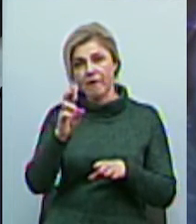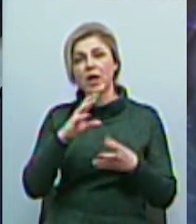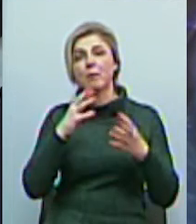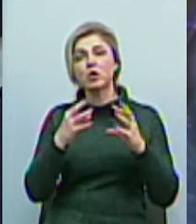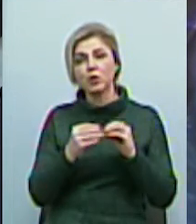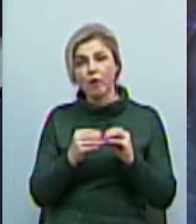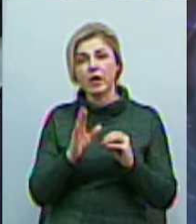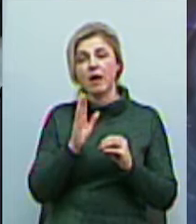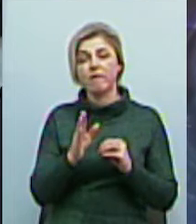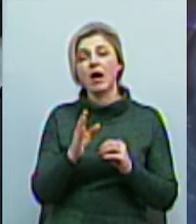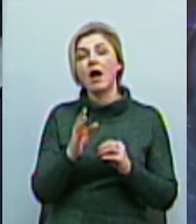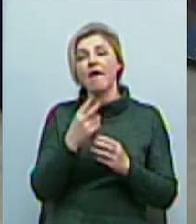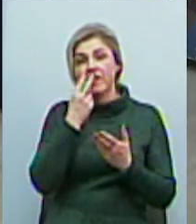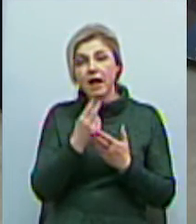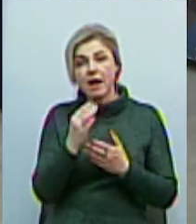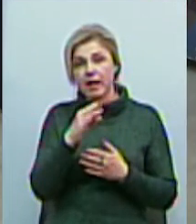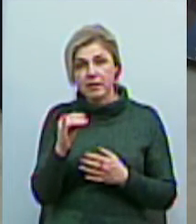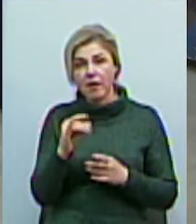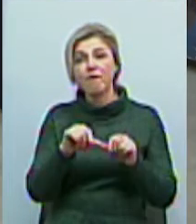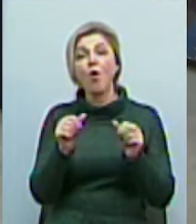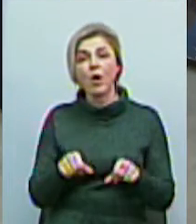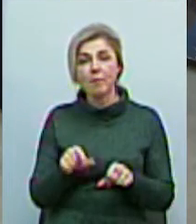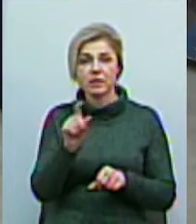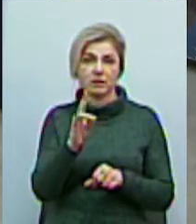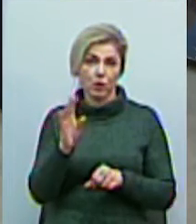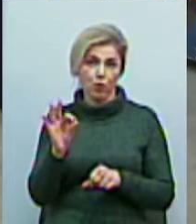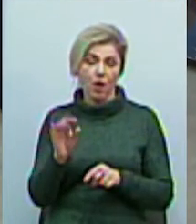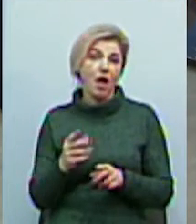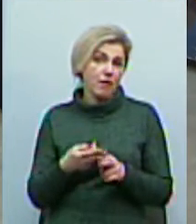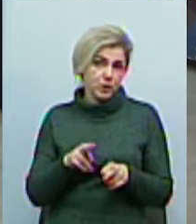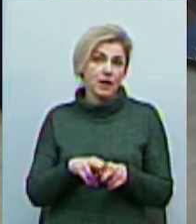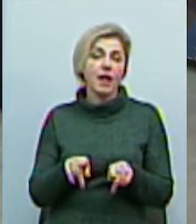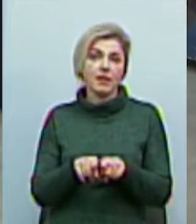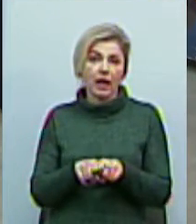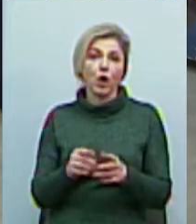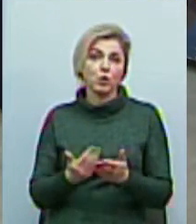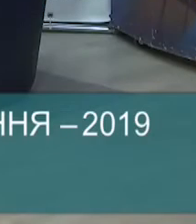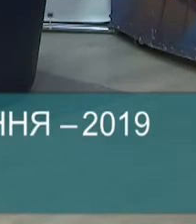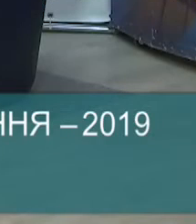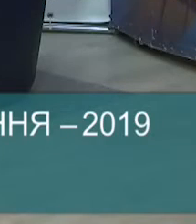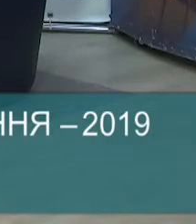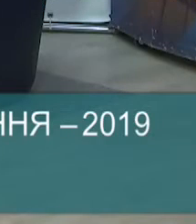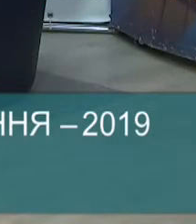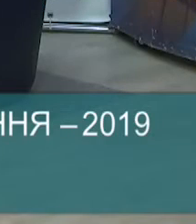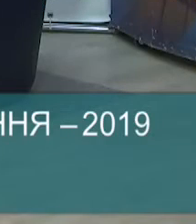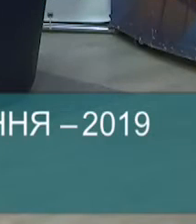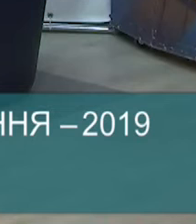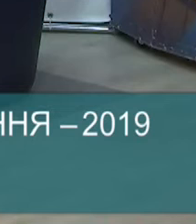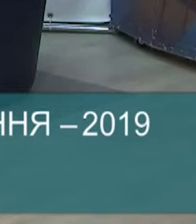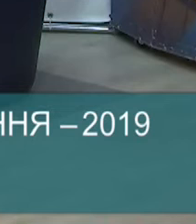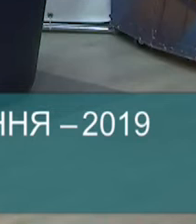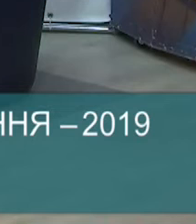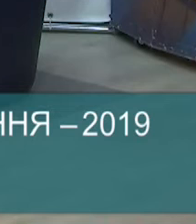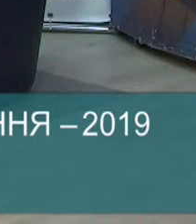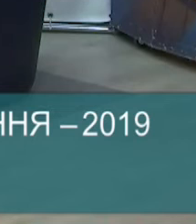вигляді зовнішнього незалежного оцінювання. Оце такі новації, що є на сьогодні. Не дуже багато